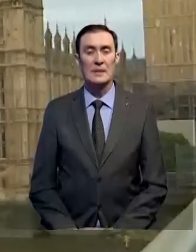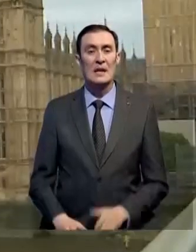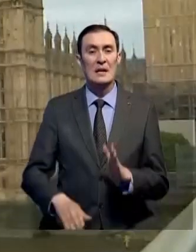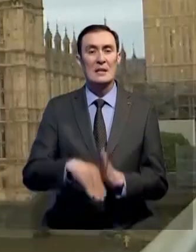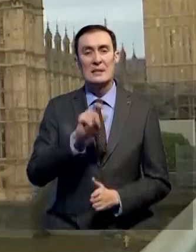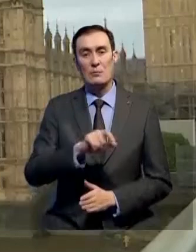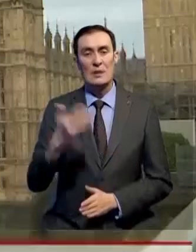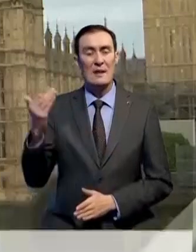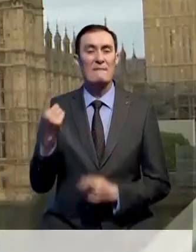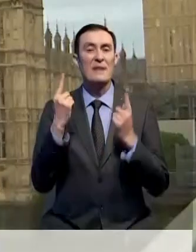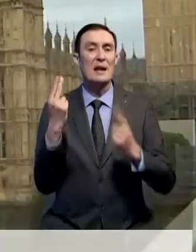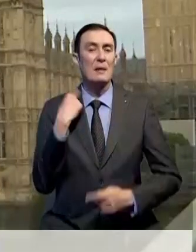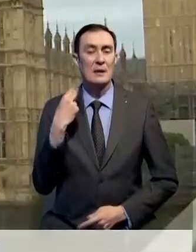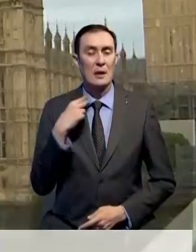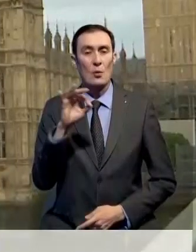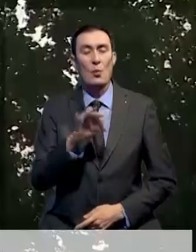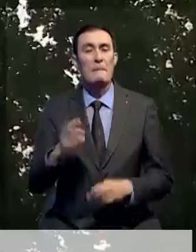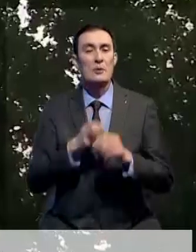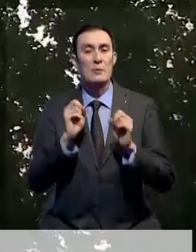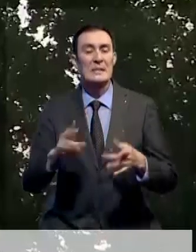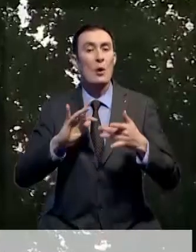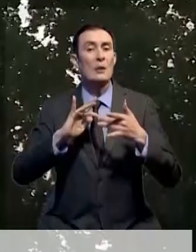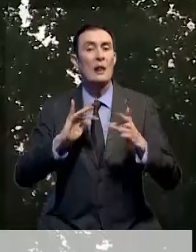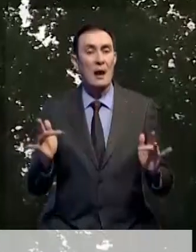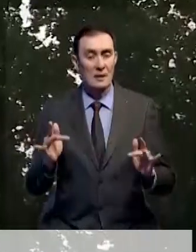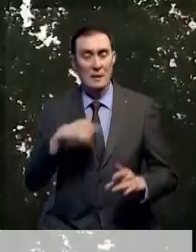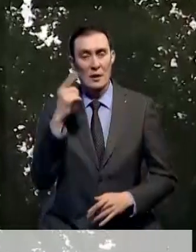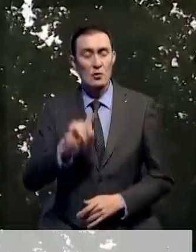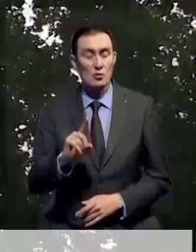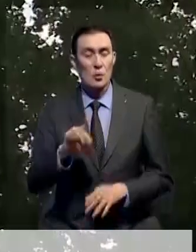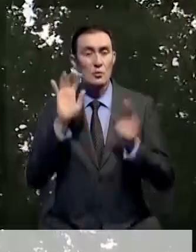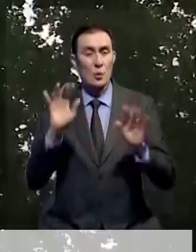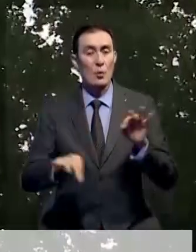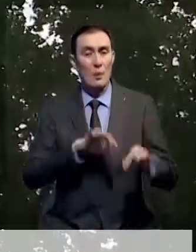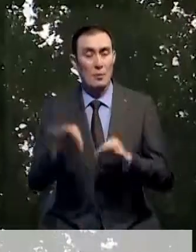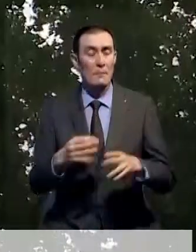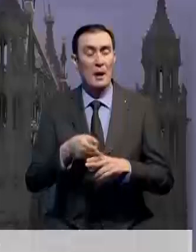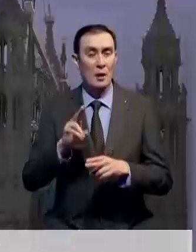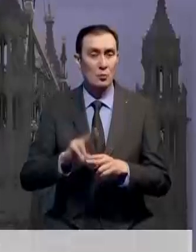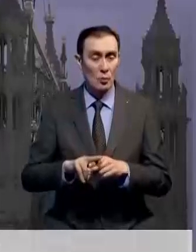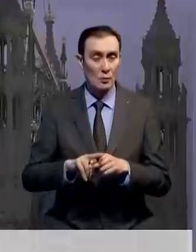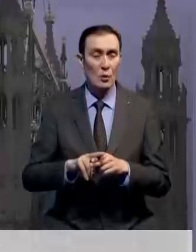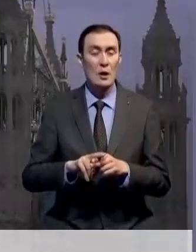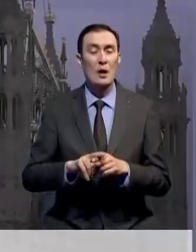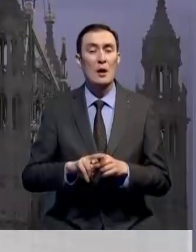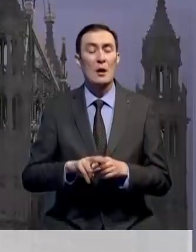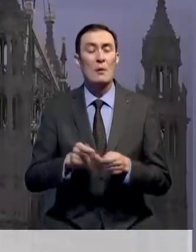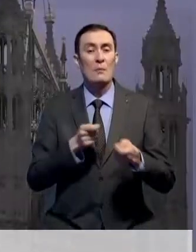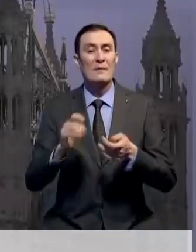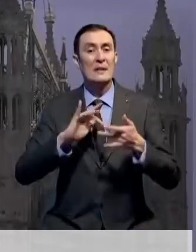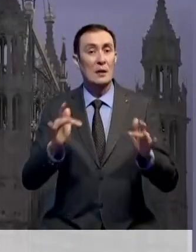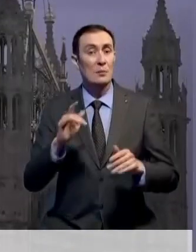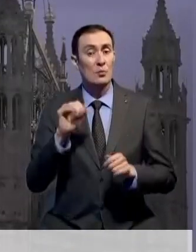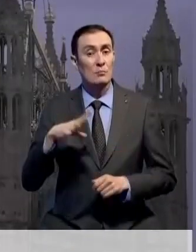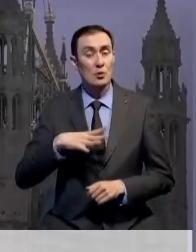Депутаты Великобритании задумались о безопасности в сфере онлайн. Они рассматривают законопроект, согласно которому топ-менеджменту соцсетей